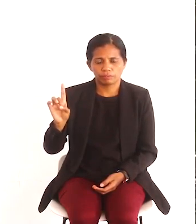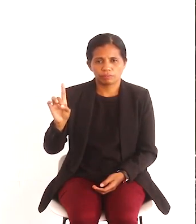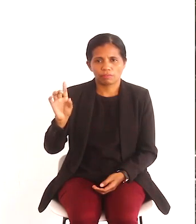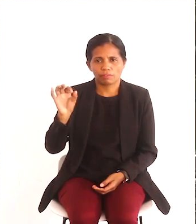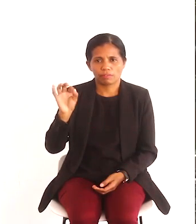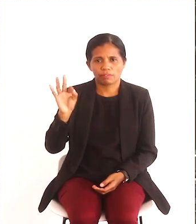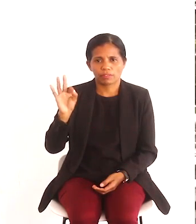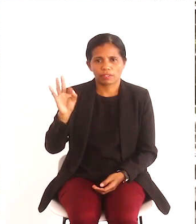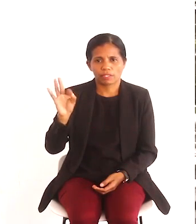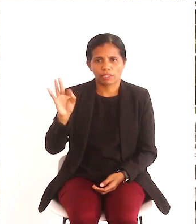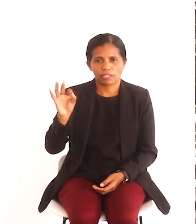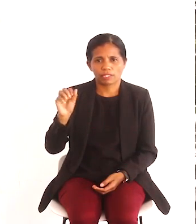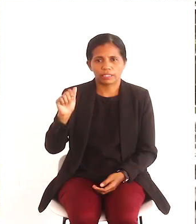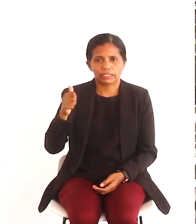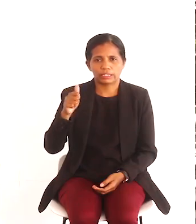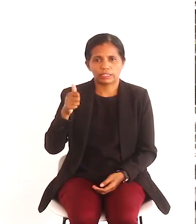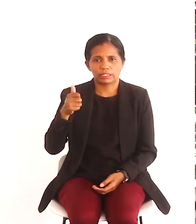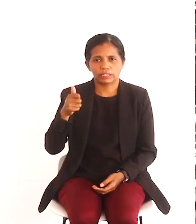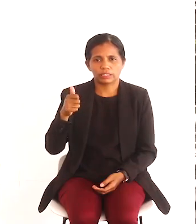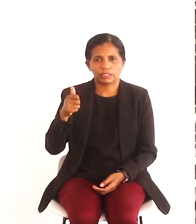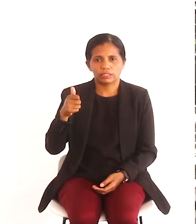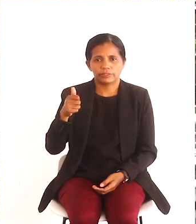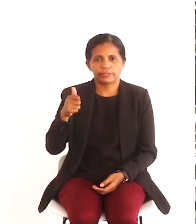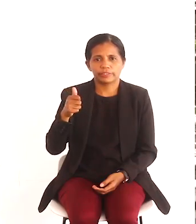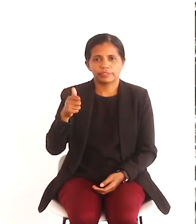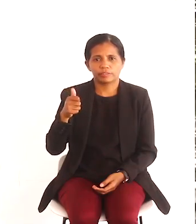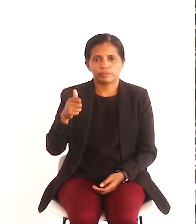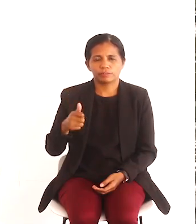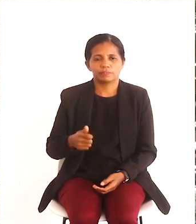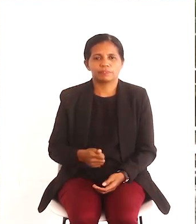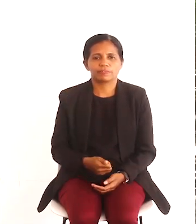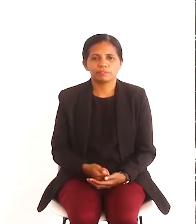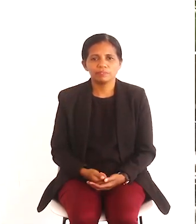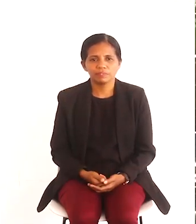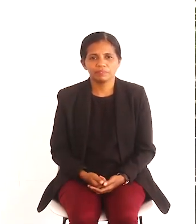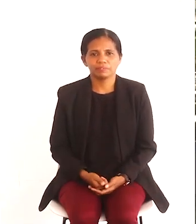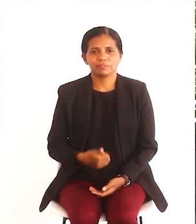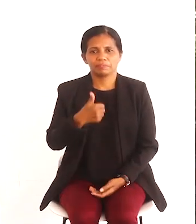walu, sia, sanulu. Wah.